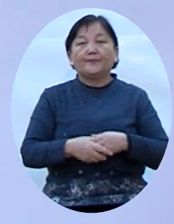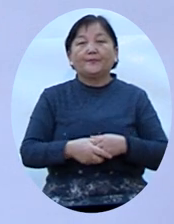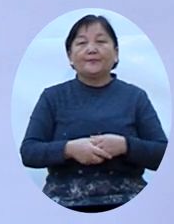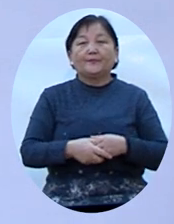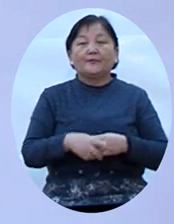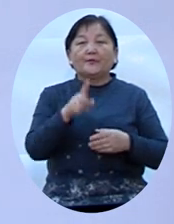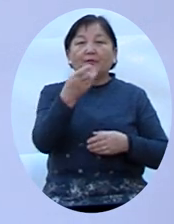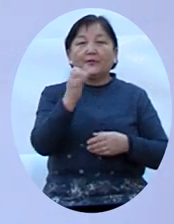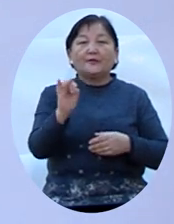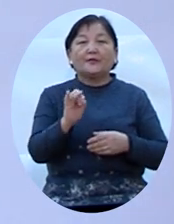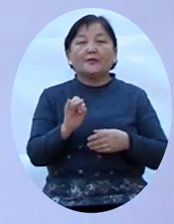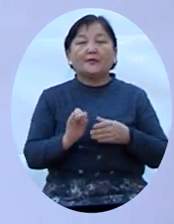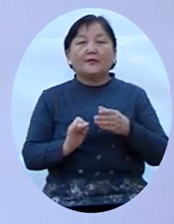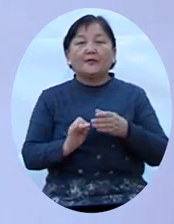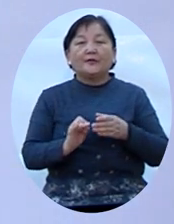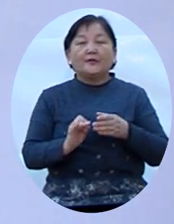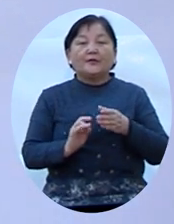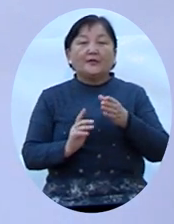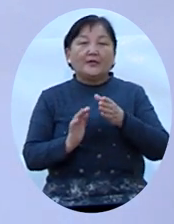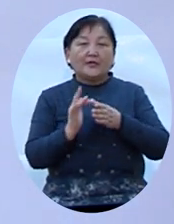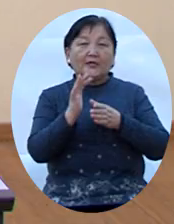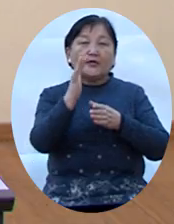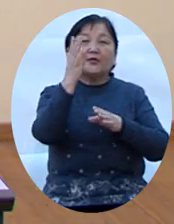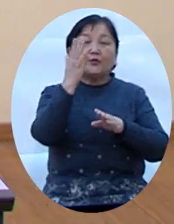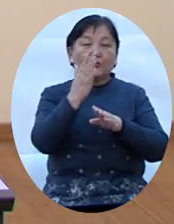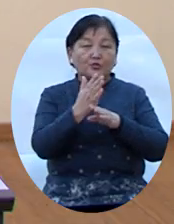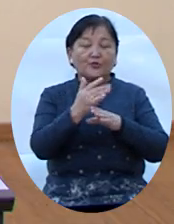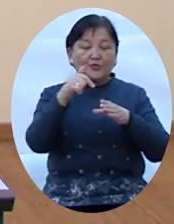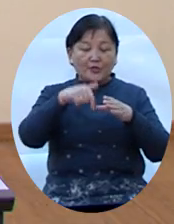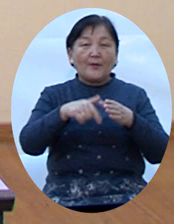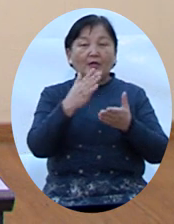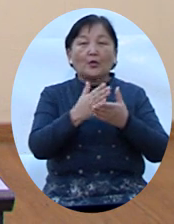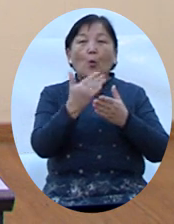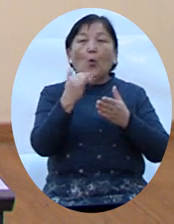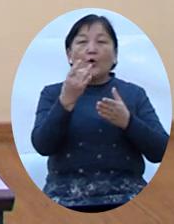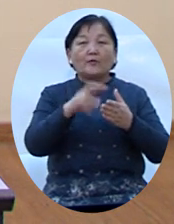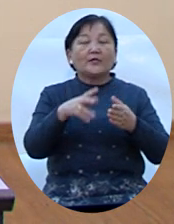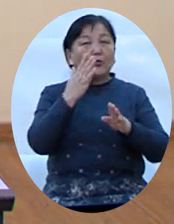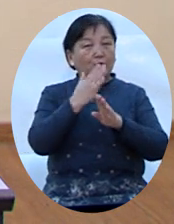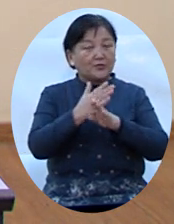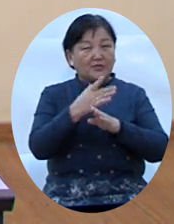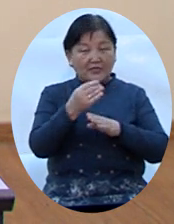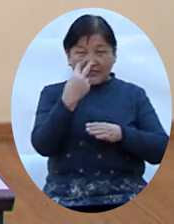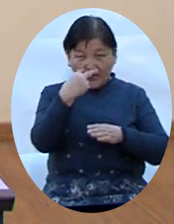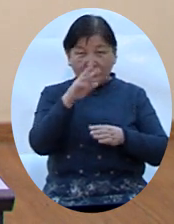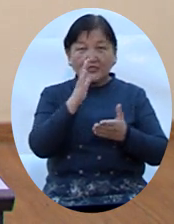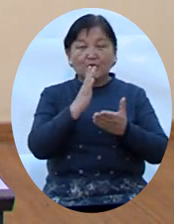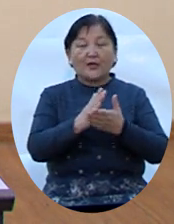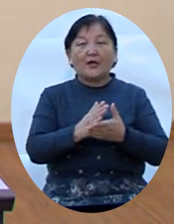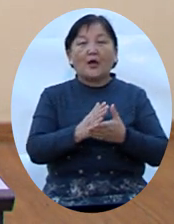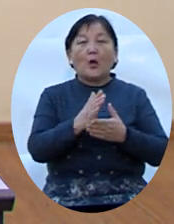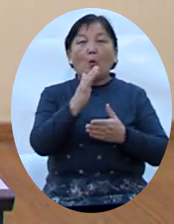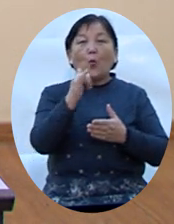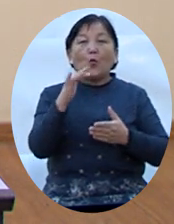За хий ялгарч дуусж байгаа нь урвал явагдаж дууснаг илтгэж байна. За одоо бүгдээрээ